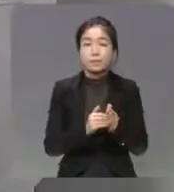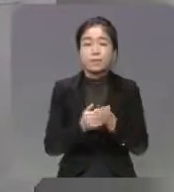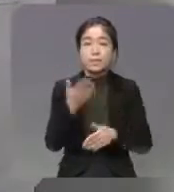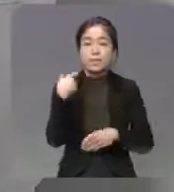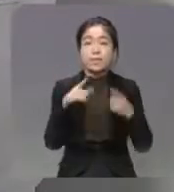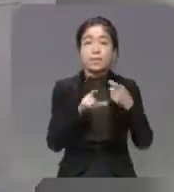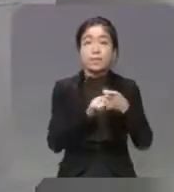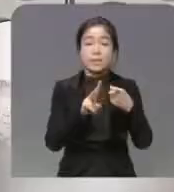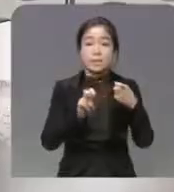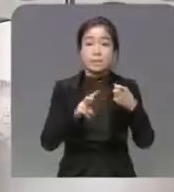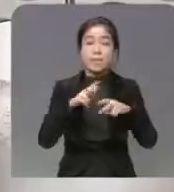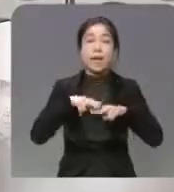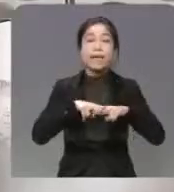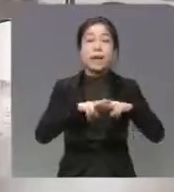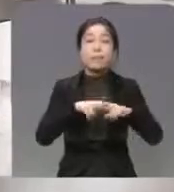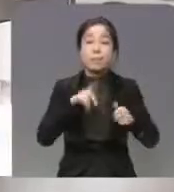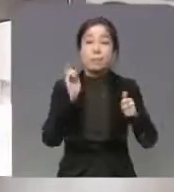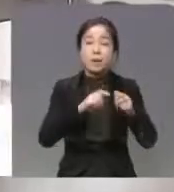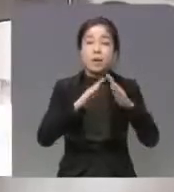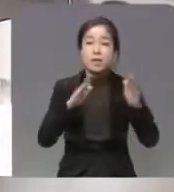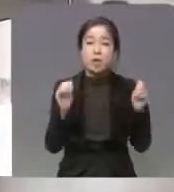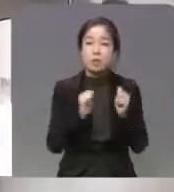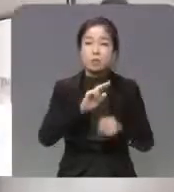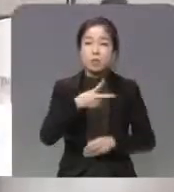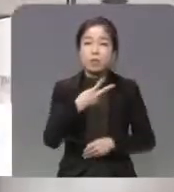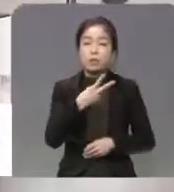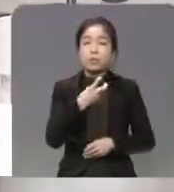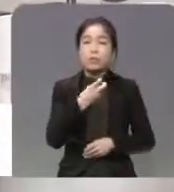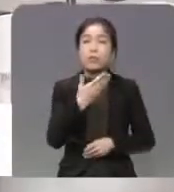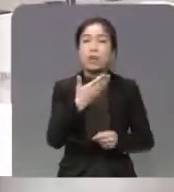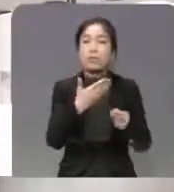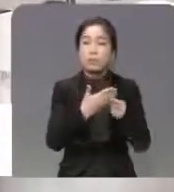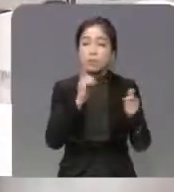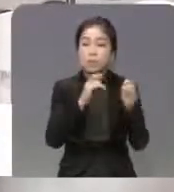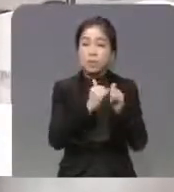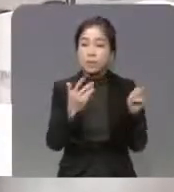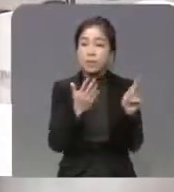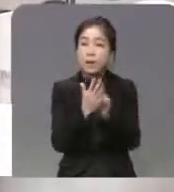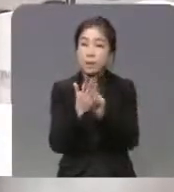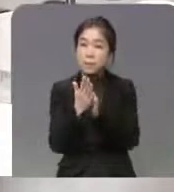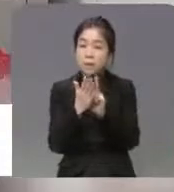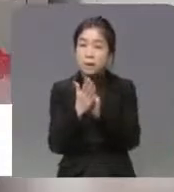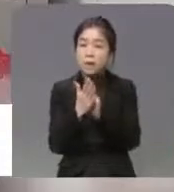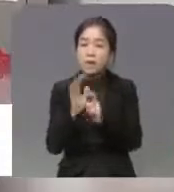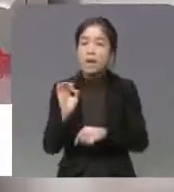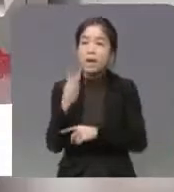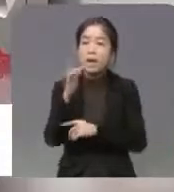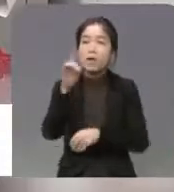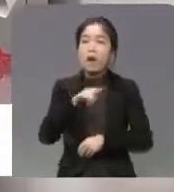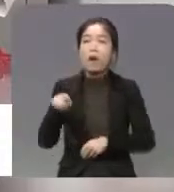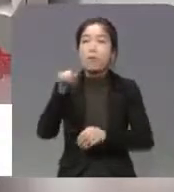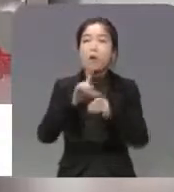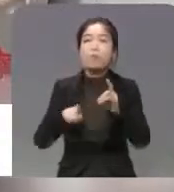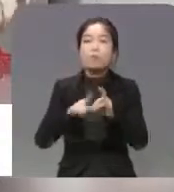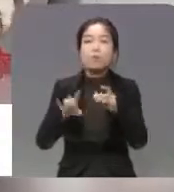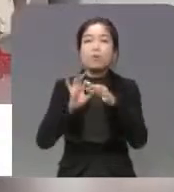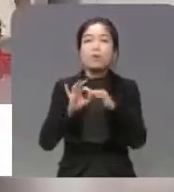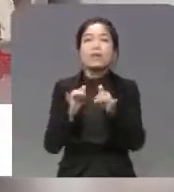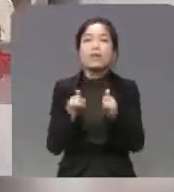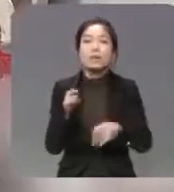22일 전북 남원에서 확진된 전북 229번째 확진자와 접촉한 영광의 한 원불교 대학